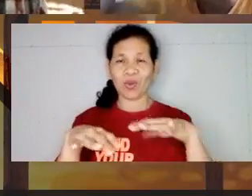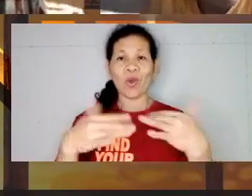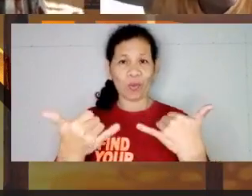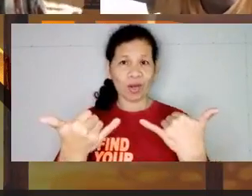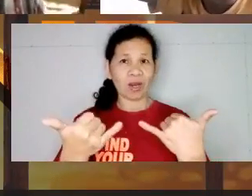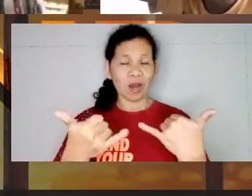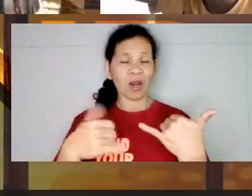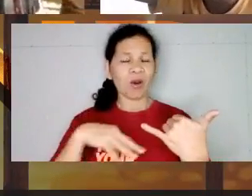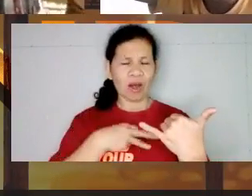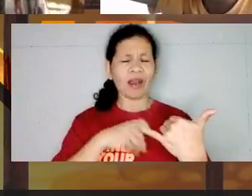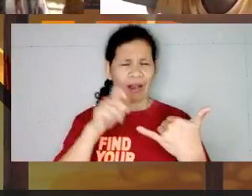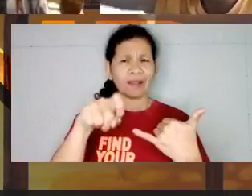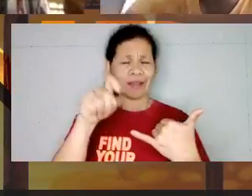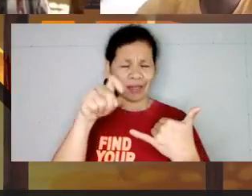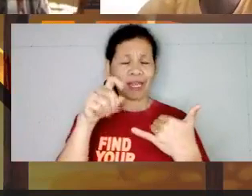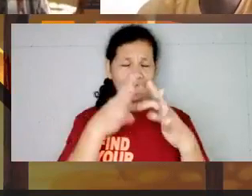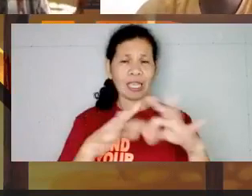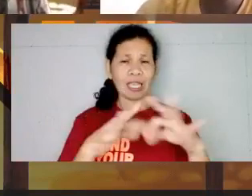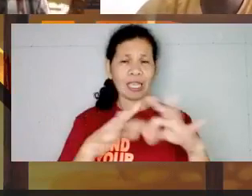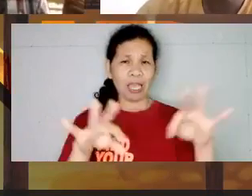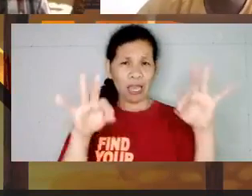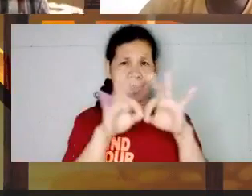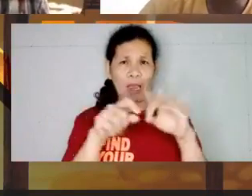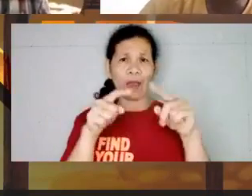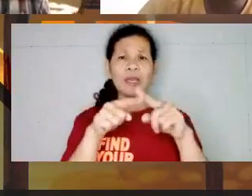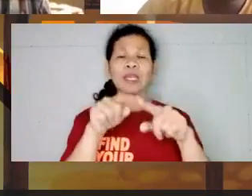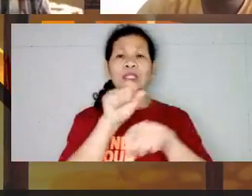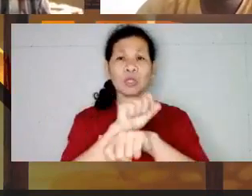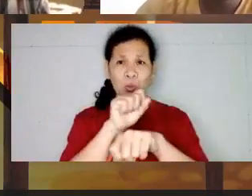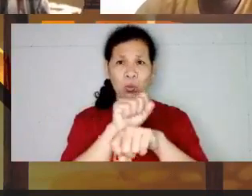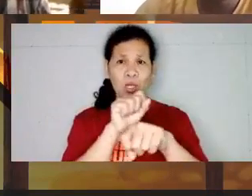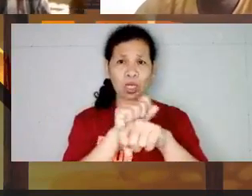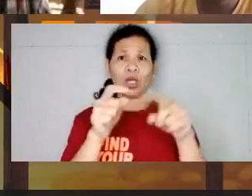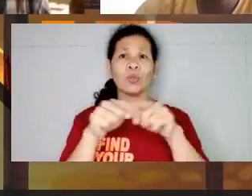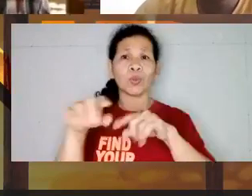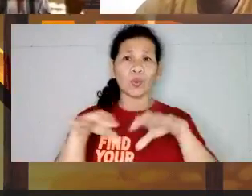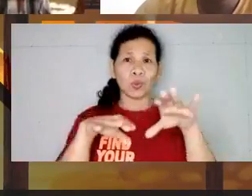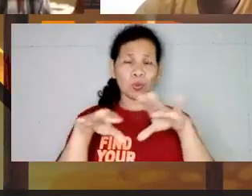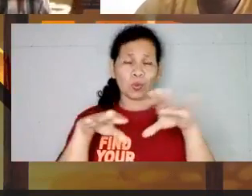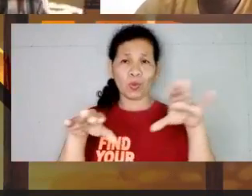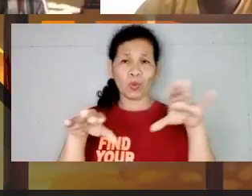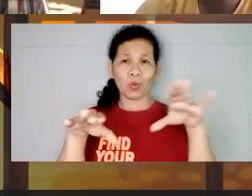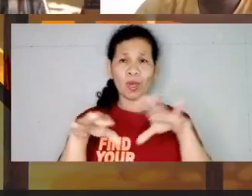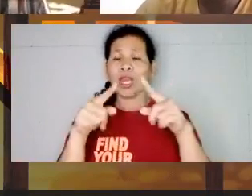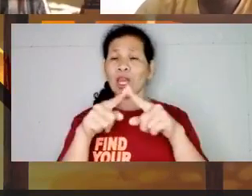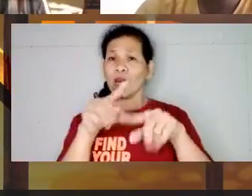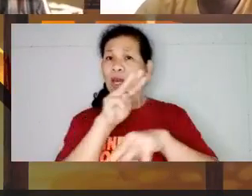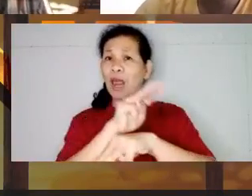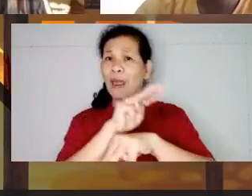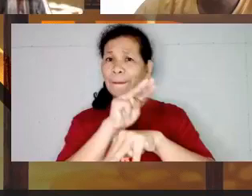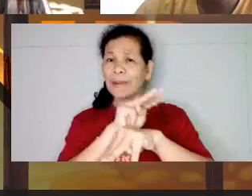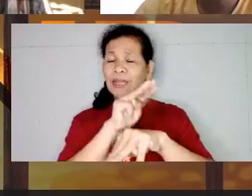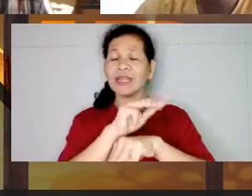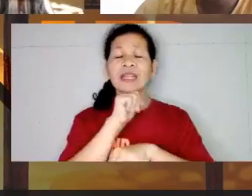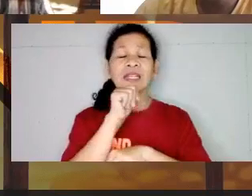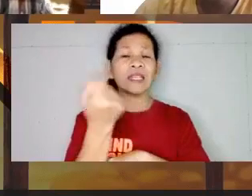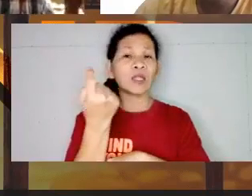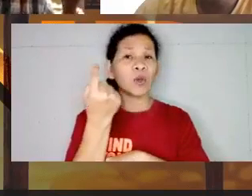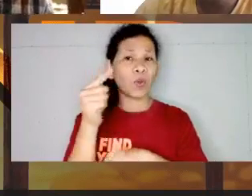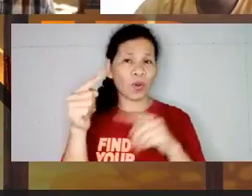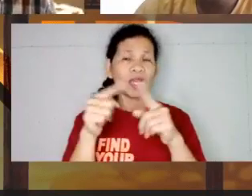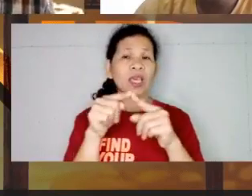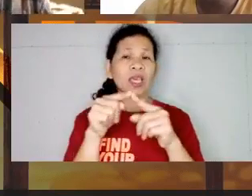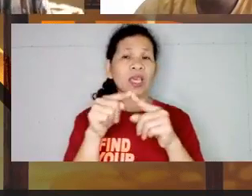paggagawa, importanteng paggagawa, hindi dahil upang tayo ay maligtas, kundi dahil tayo